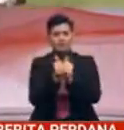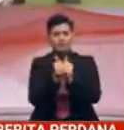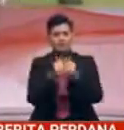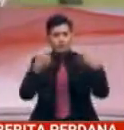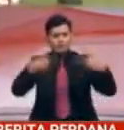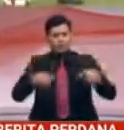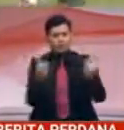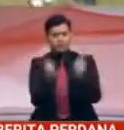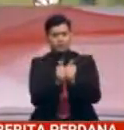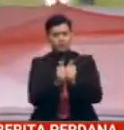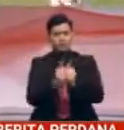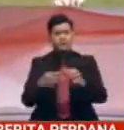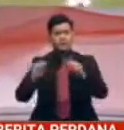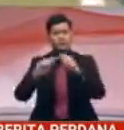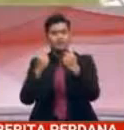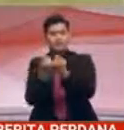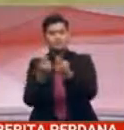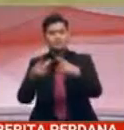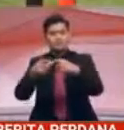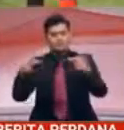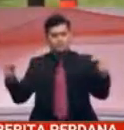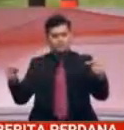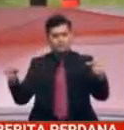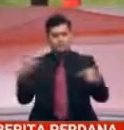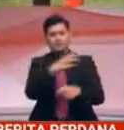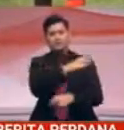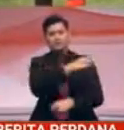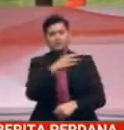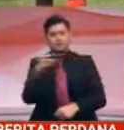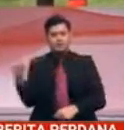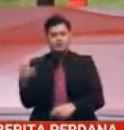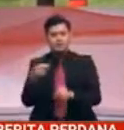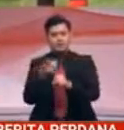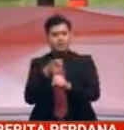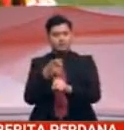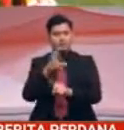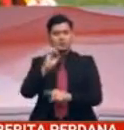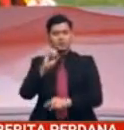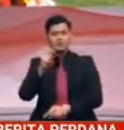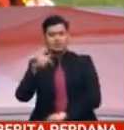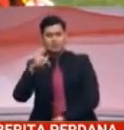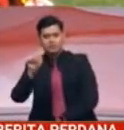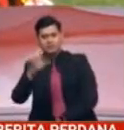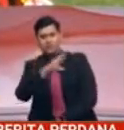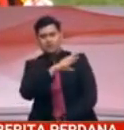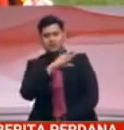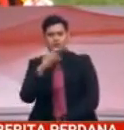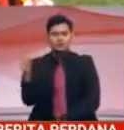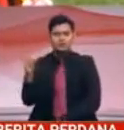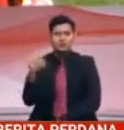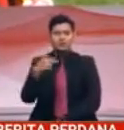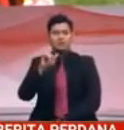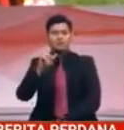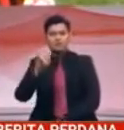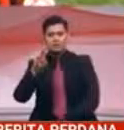daripada pelatih-pelatih di Akademi Bola Sepak Cerezo Osaka dan Akademi Bola Sepak Fakio